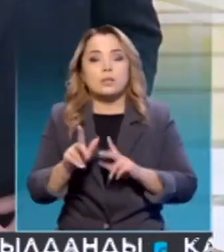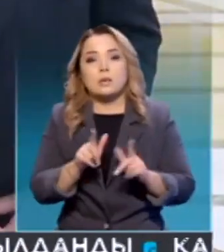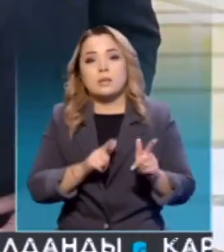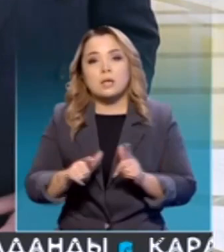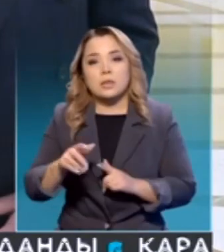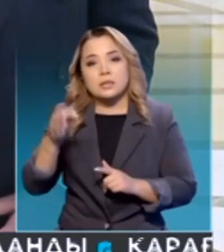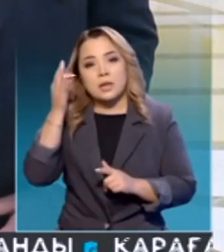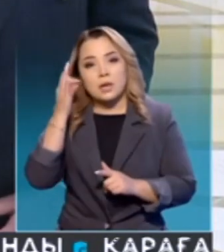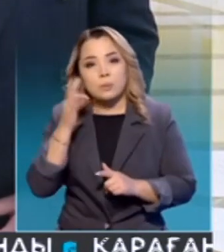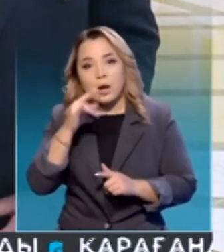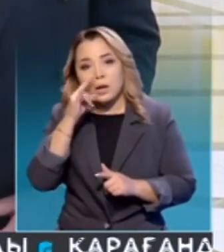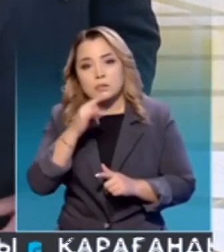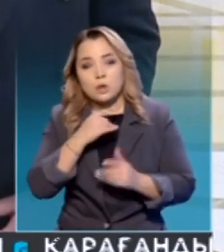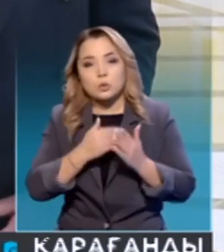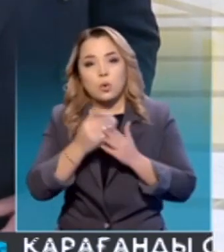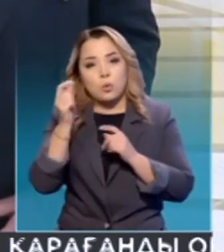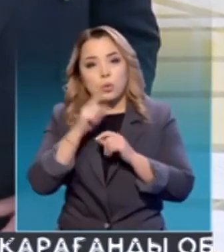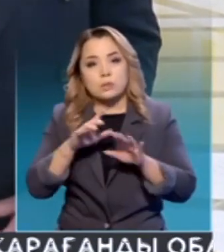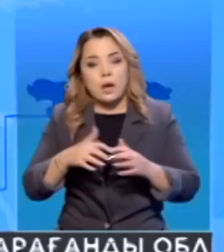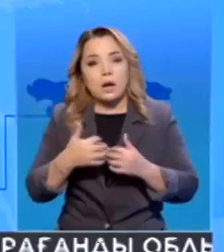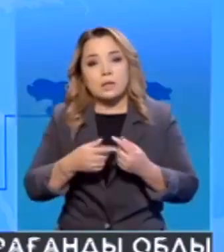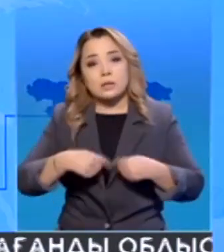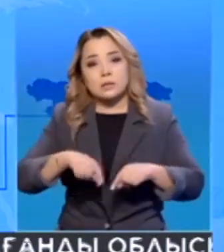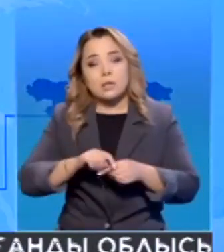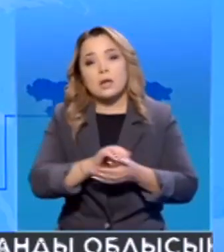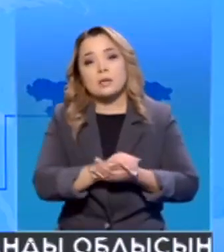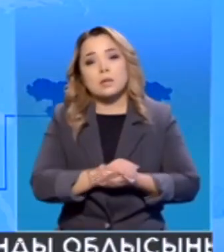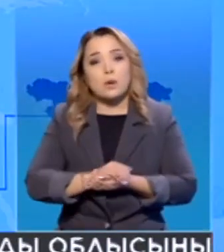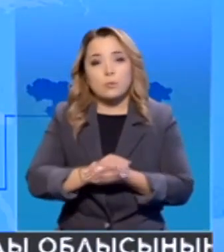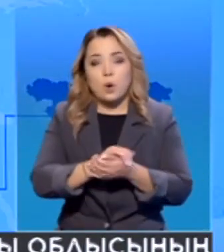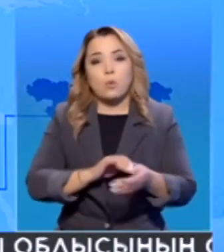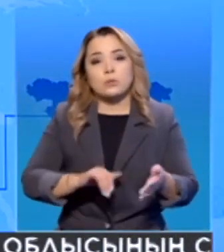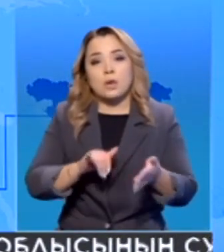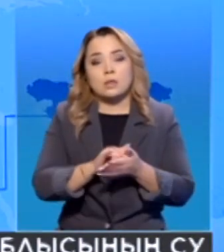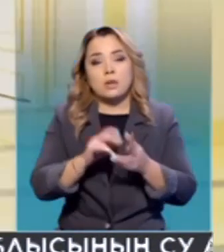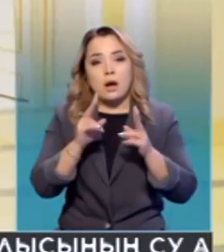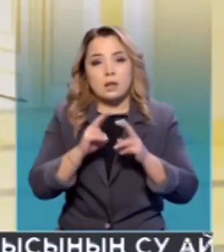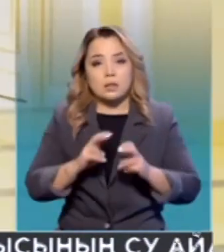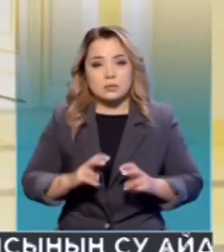үшін Германия мен Қазақстанның жоғары оқу орындары арасында ынтымақтастық орнату қарастырылған.